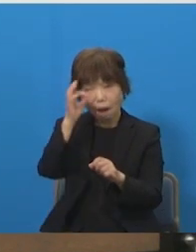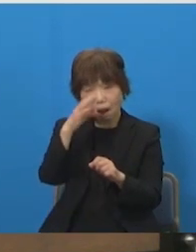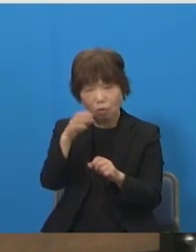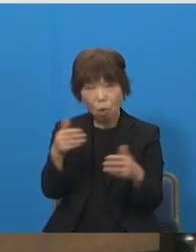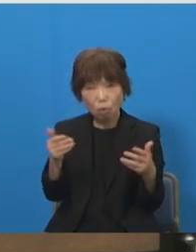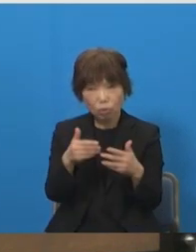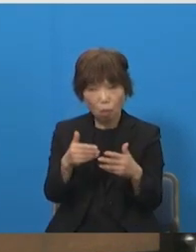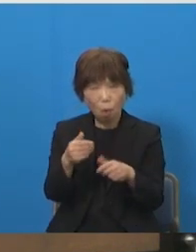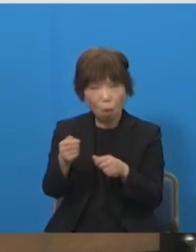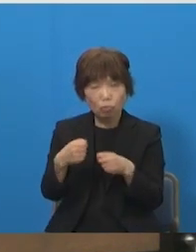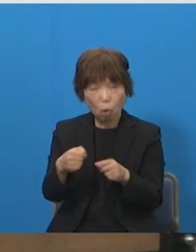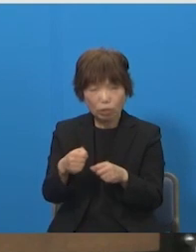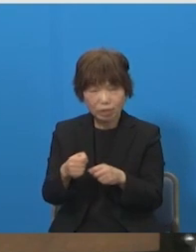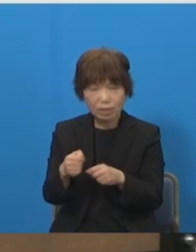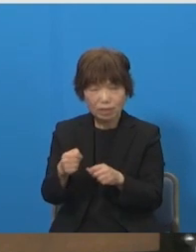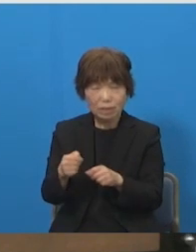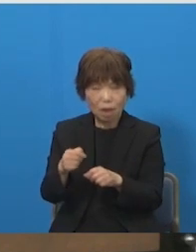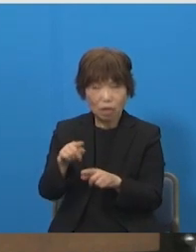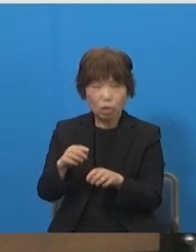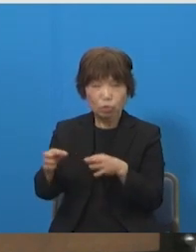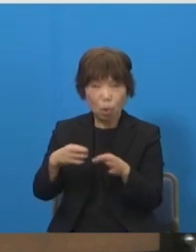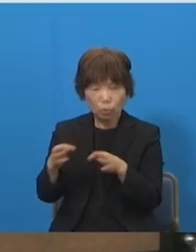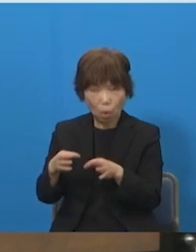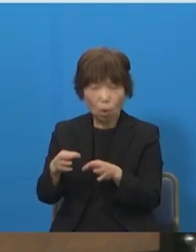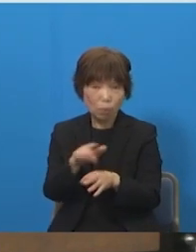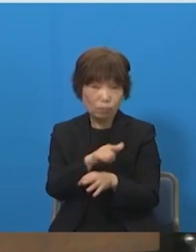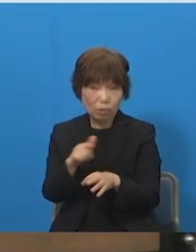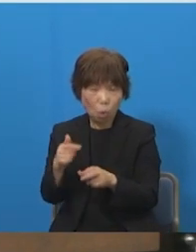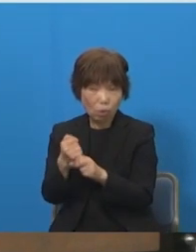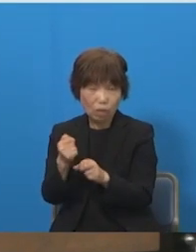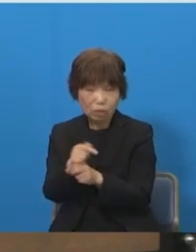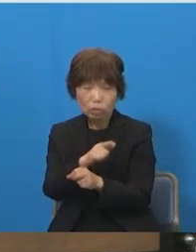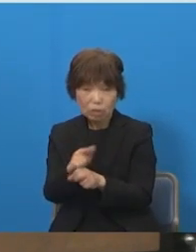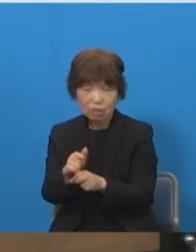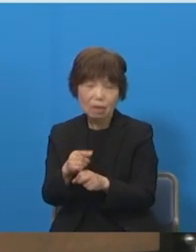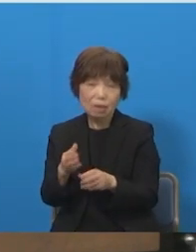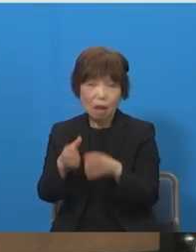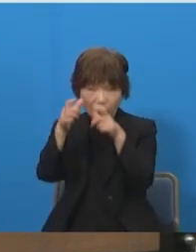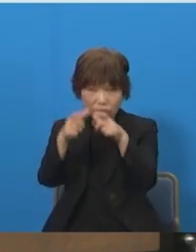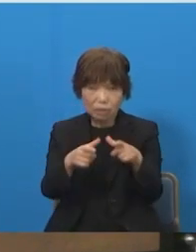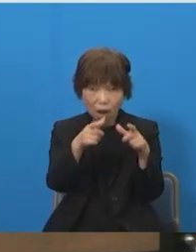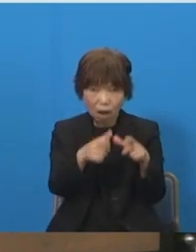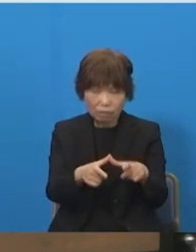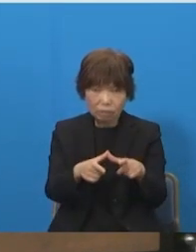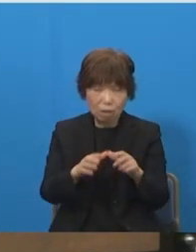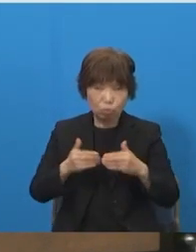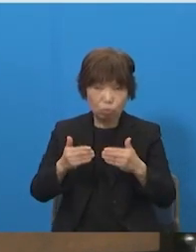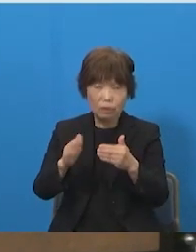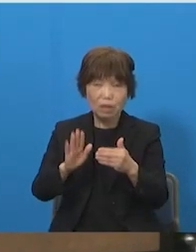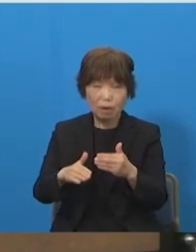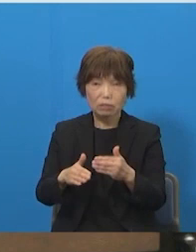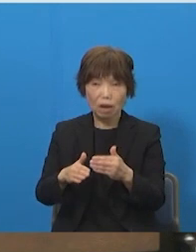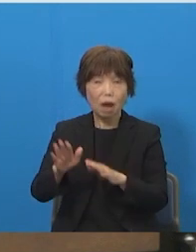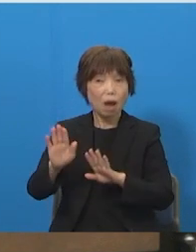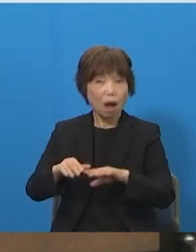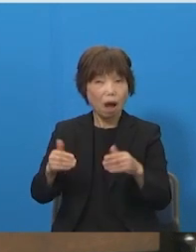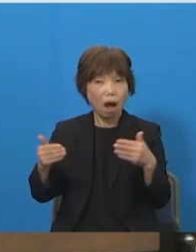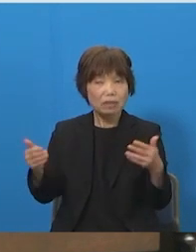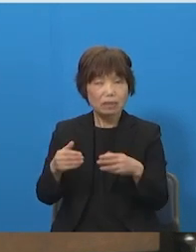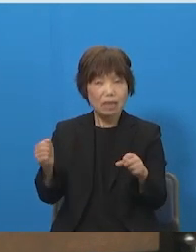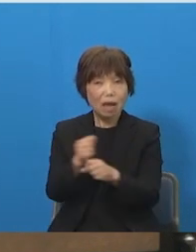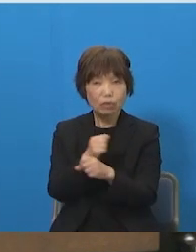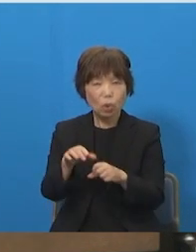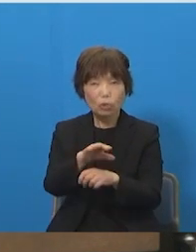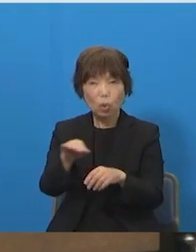農林業、商工業の3つの柱で本市も進めていますが、業態の在り方や産業用地の創出